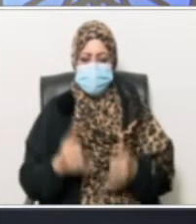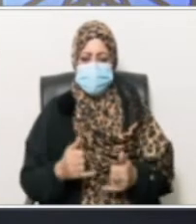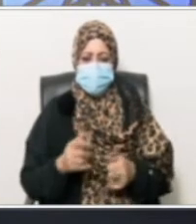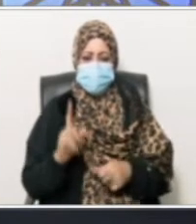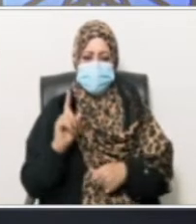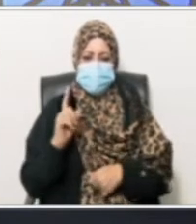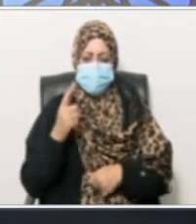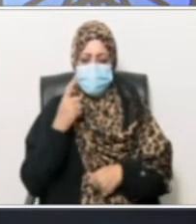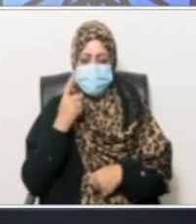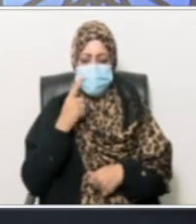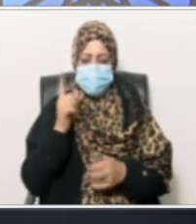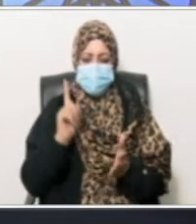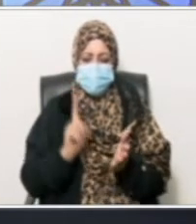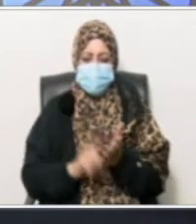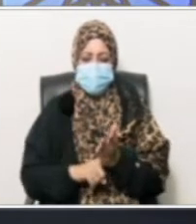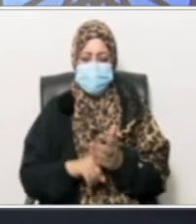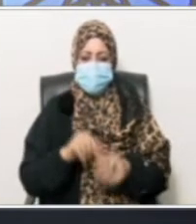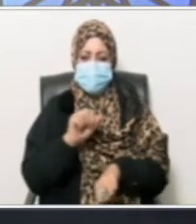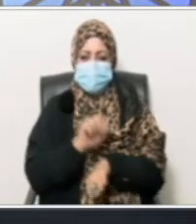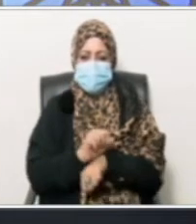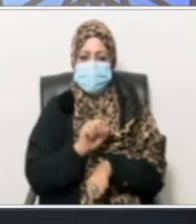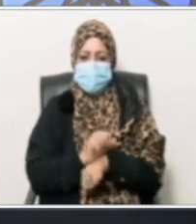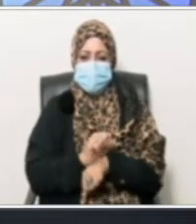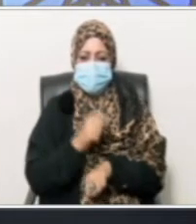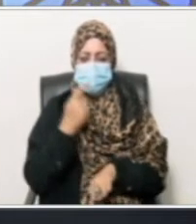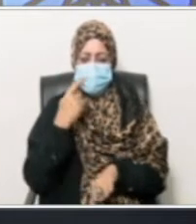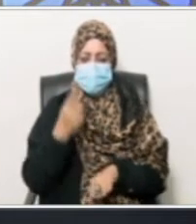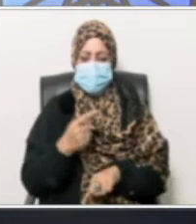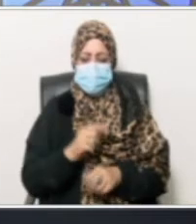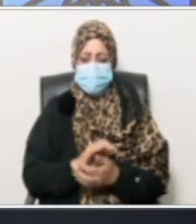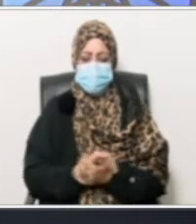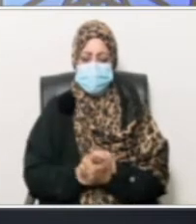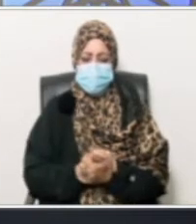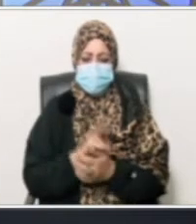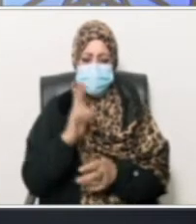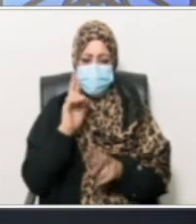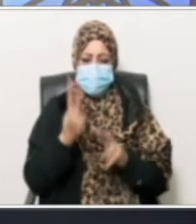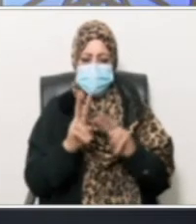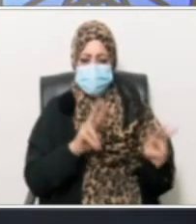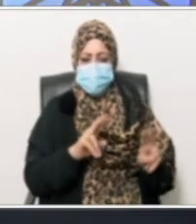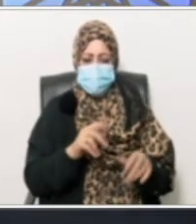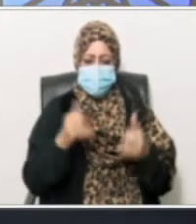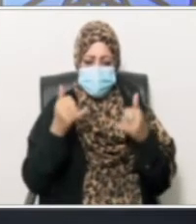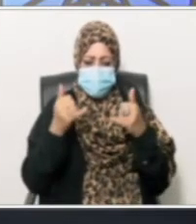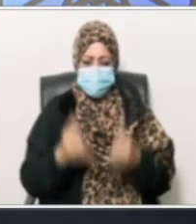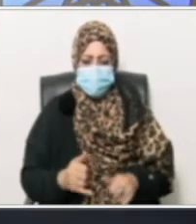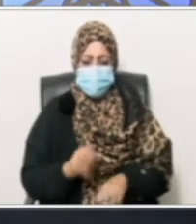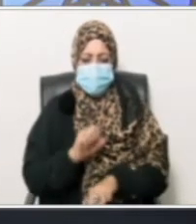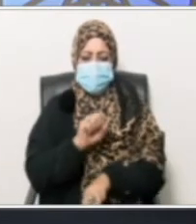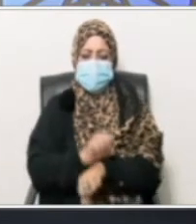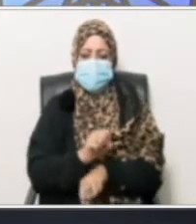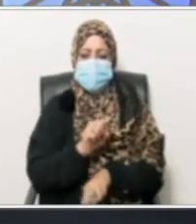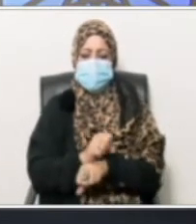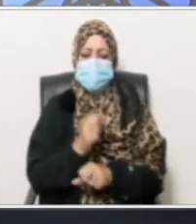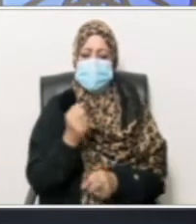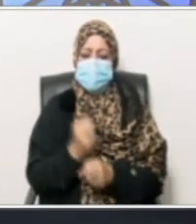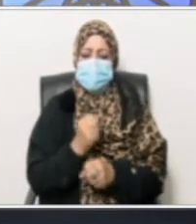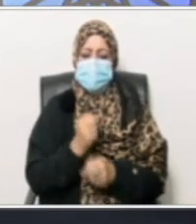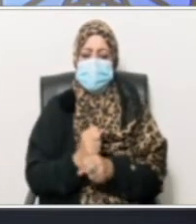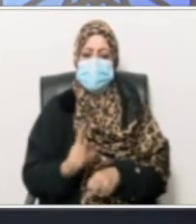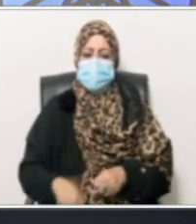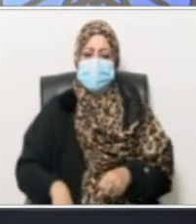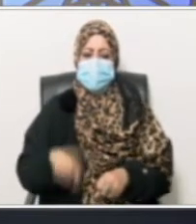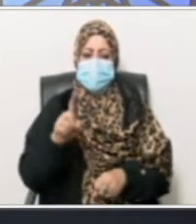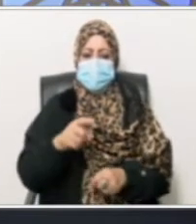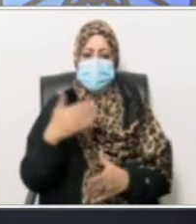احنا شفنا الاحياء اليوم هذا ولكن ما شفناش الفعل يا شيخ. النائب العام عنده قضايا واضحه وصريحه. قضيه